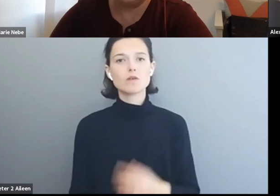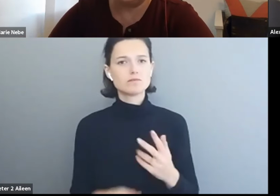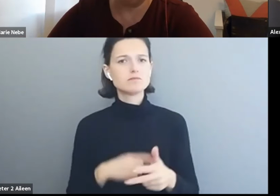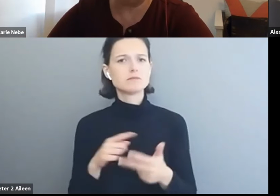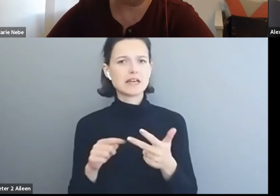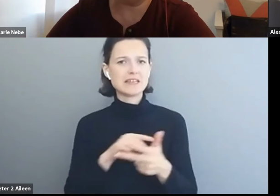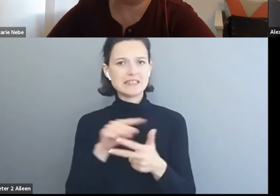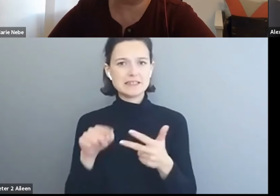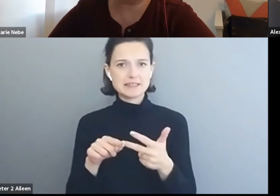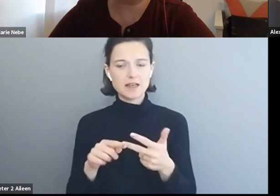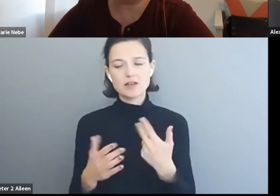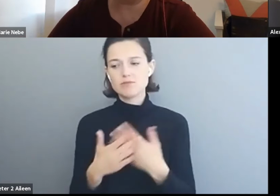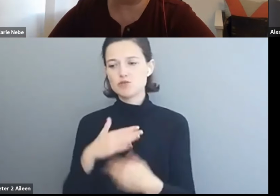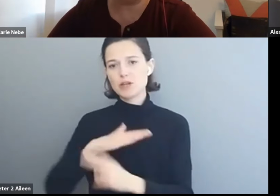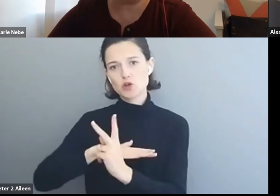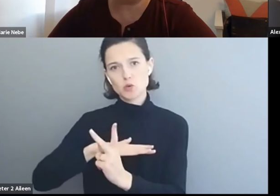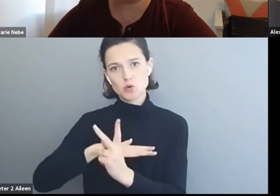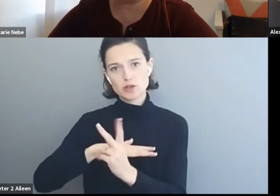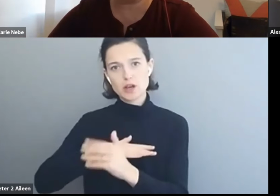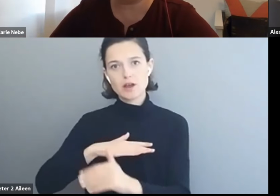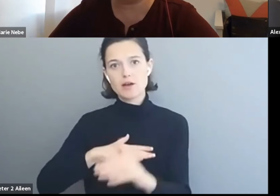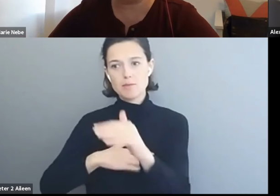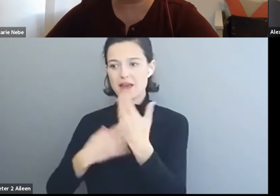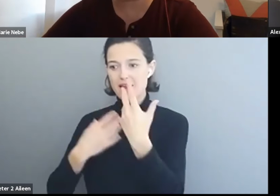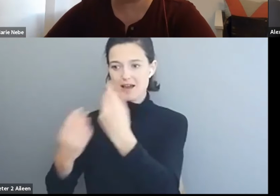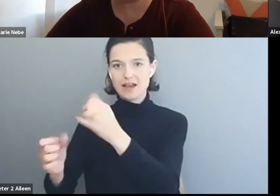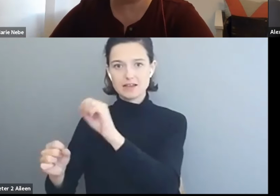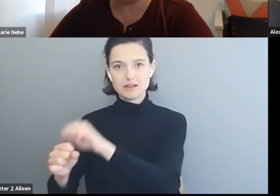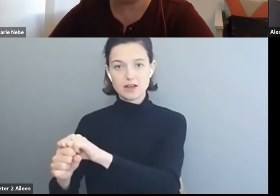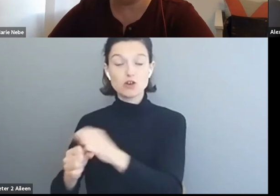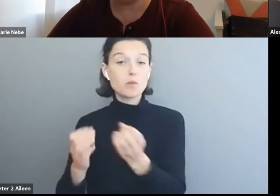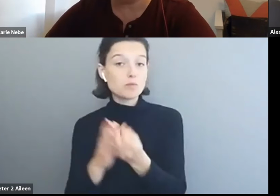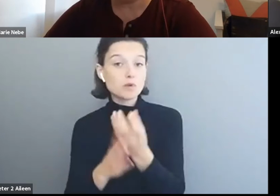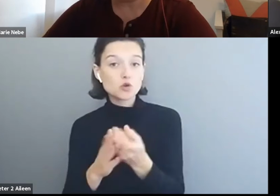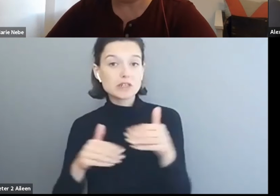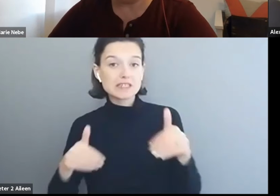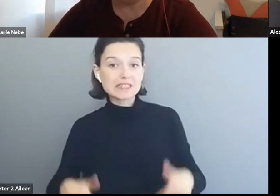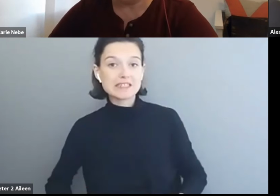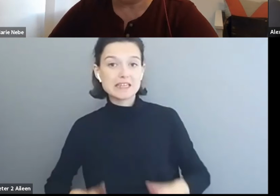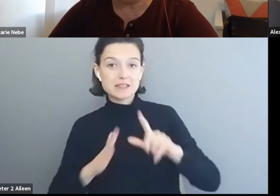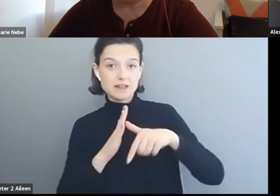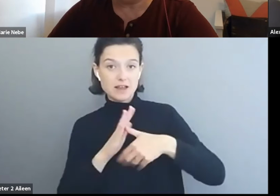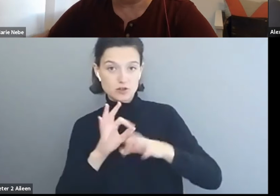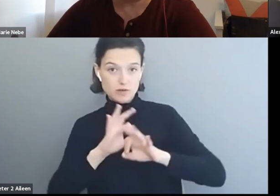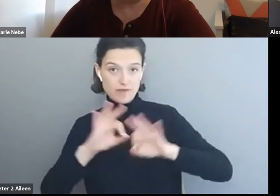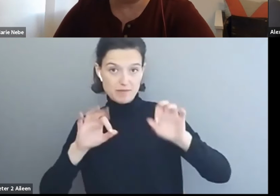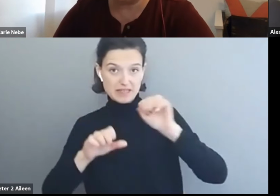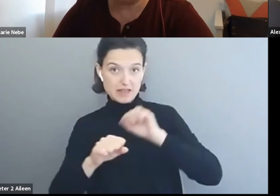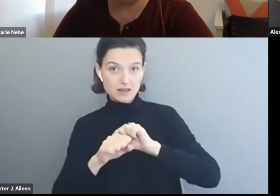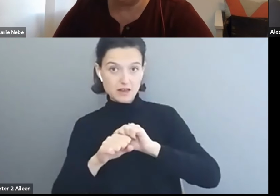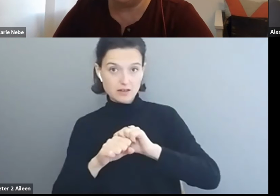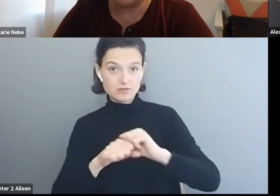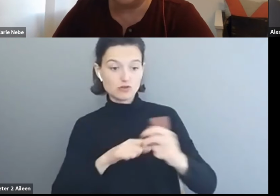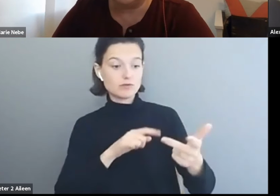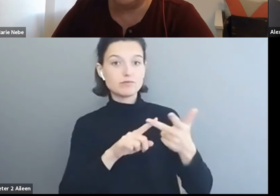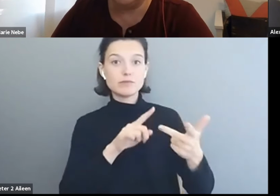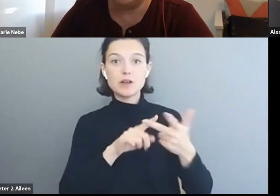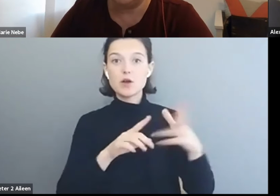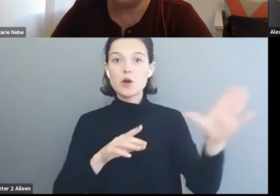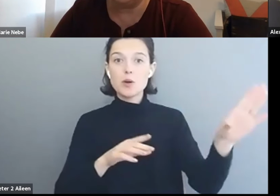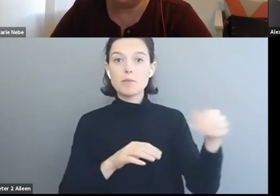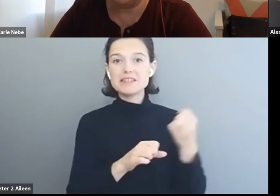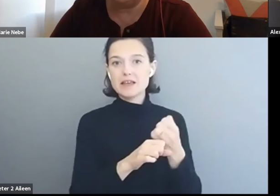vielleicht mehr erreichen können, die Produkte und Dienstleistungen, die wir verbessern können. Die Mitarbeitersicht, die möchte ich gerne